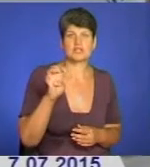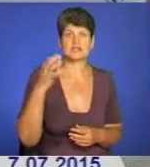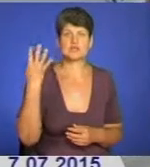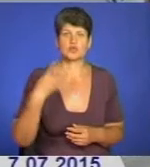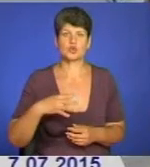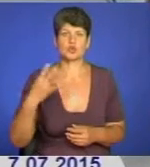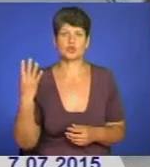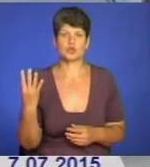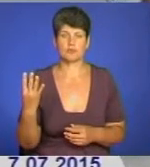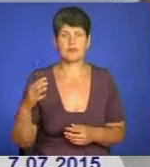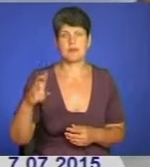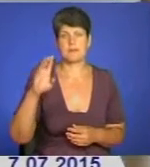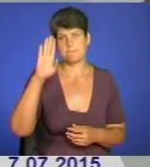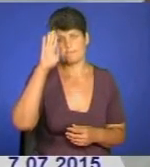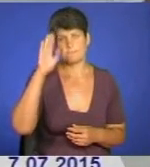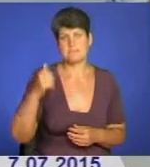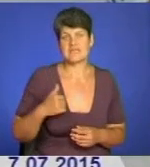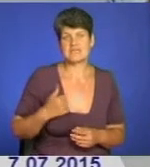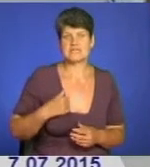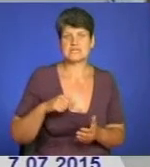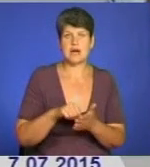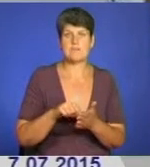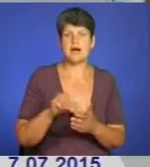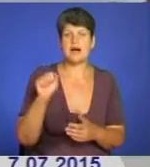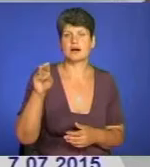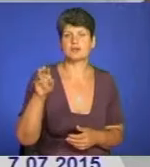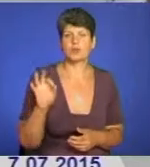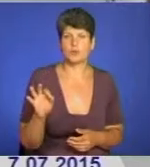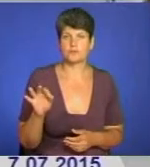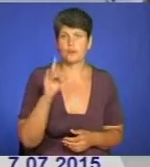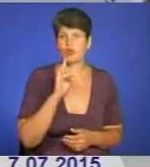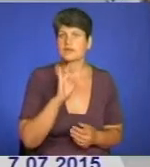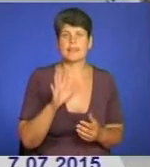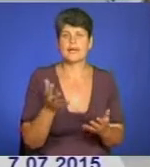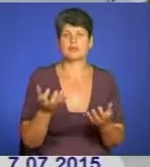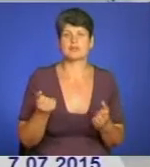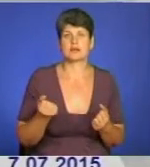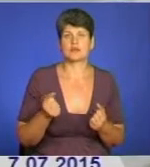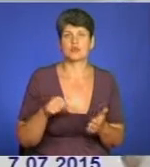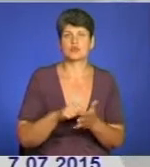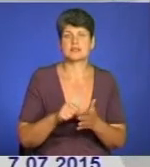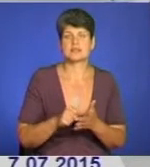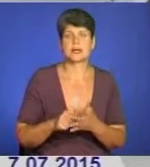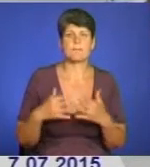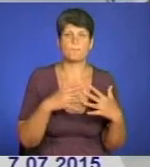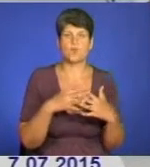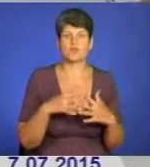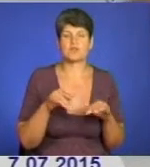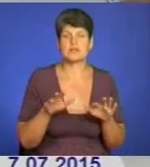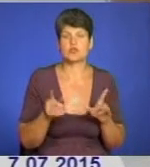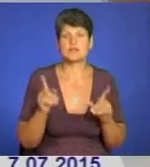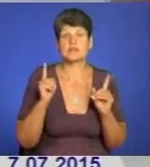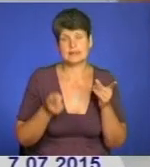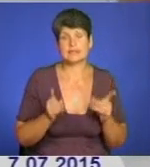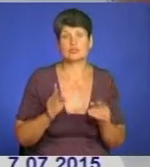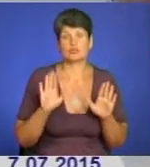444 бійцям АТО. Ну, до того, поки вони не отримають, ви знаєте, офіційний статус учасника бойових дій, тоді справді держава буде